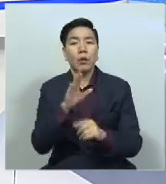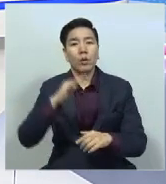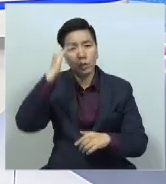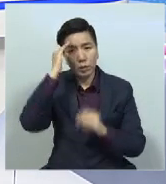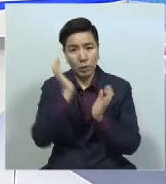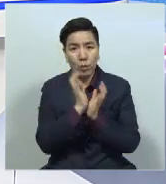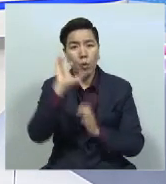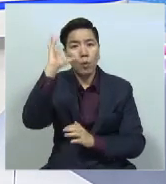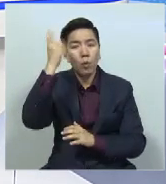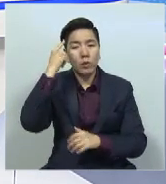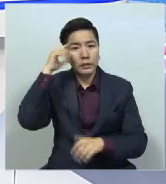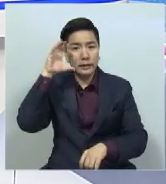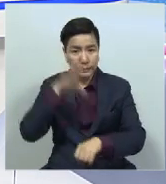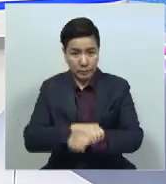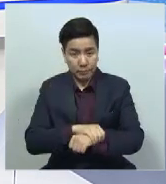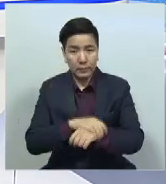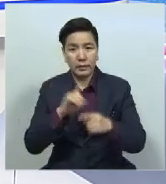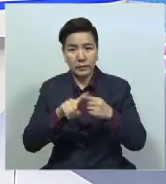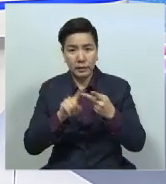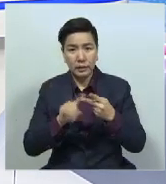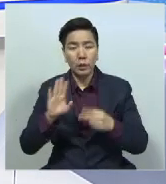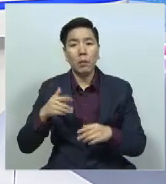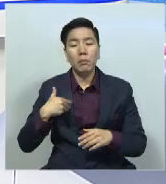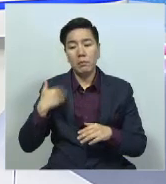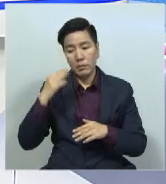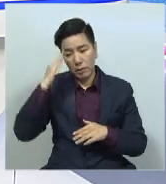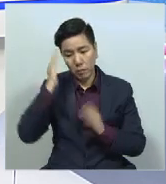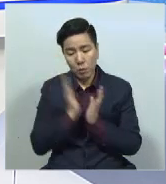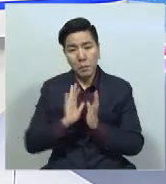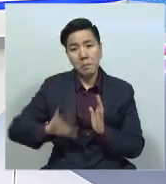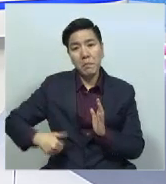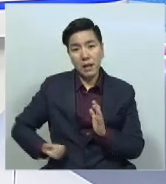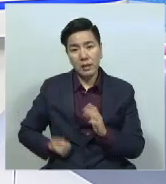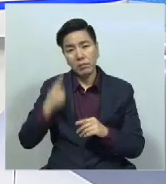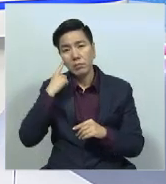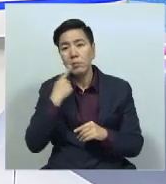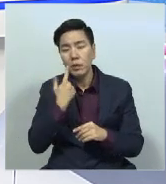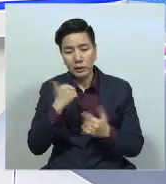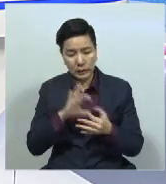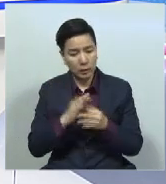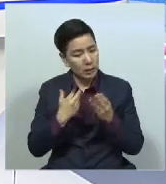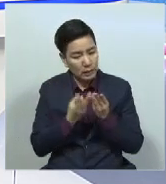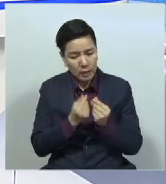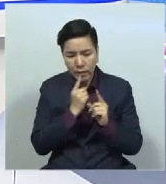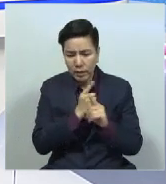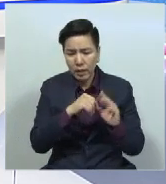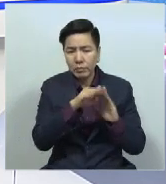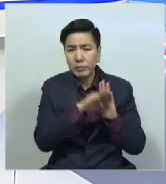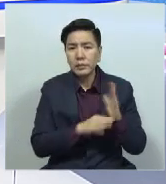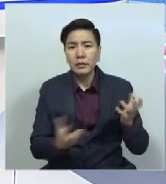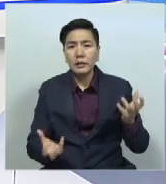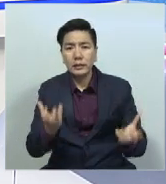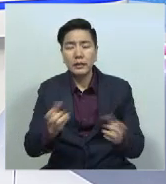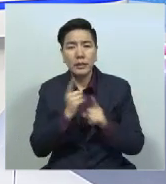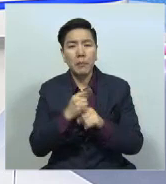การตำรวจอาชญากรรมระหว่างประเทศและหมายจับของบาเรนค่ะประเด็นนี้รัฐบาลไทยเรายืนยันนะคะว่าทั้งหมดทำตามกระบวนการยุติ